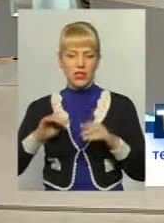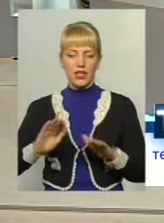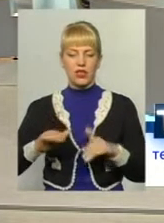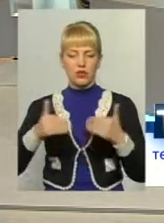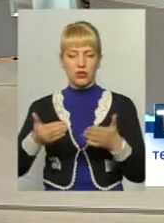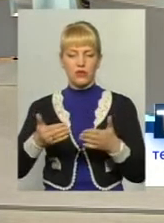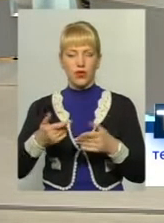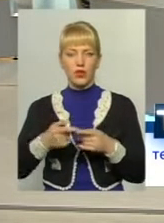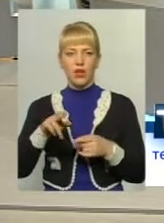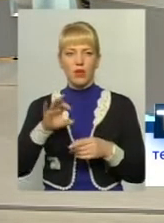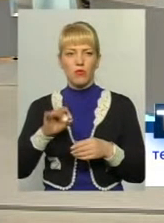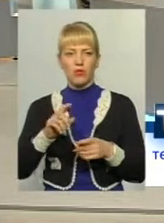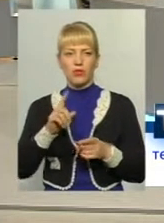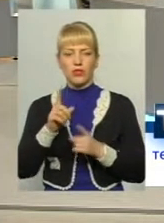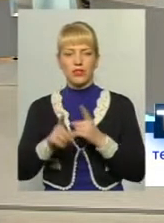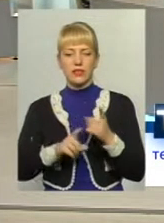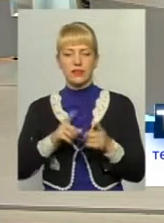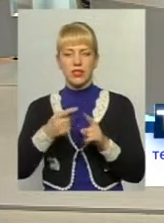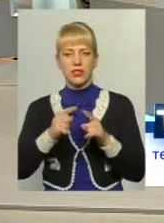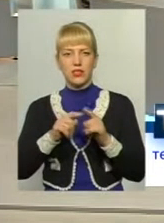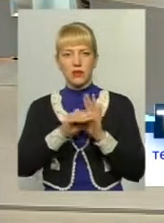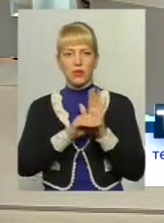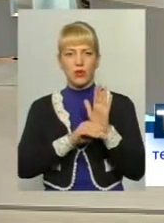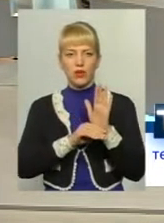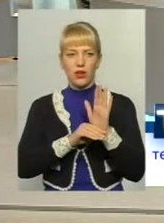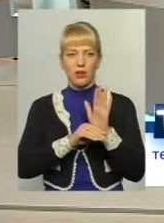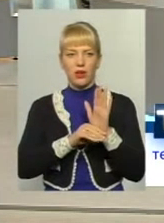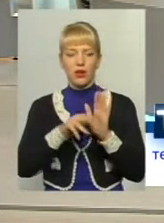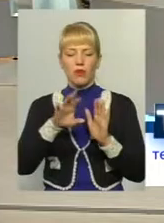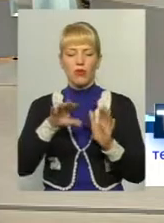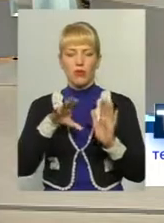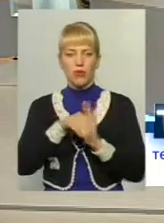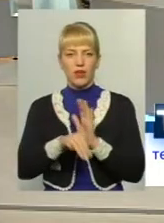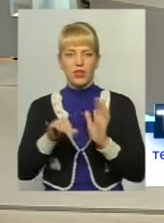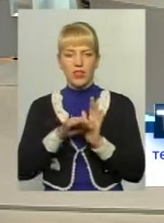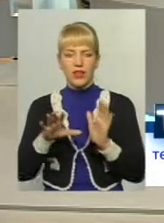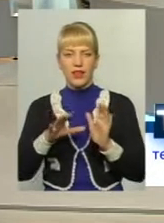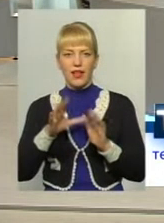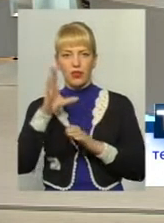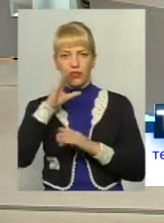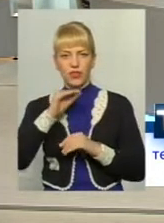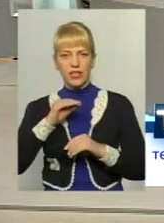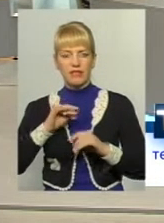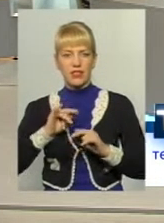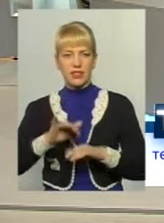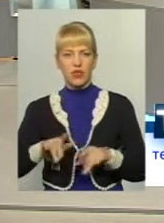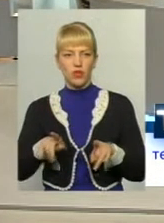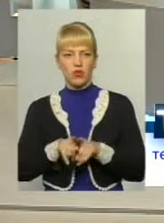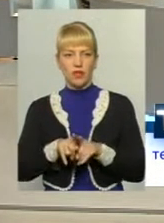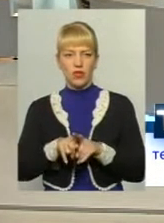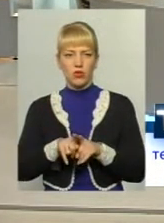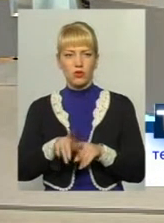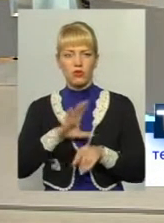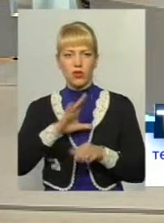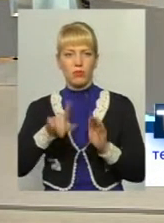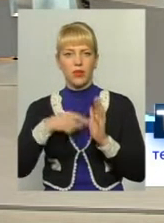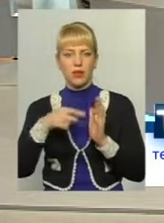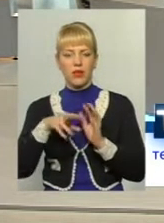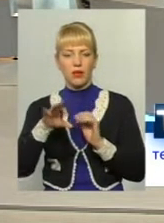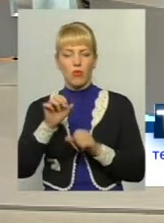10 у нас зібрань було, навіть до 12, якщо. Ну, де ми збиралися і відповідно там по тим чи